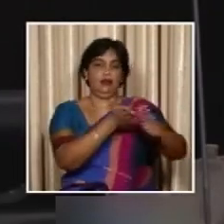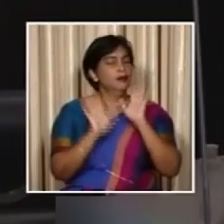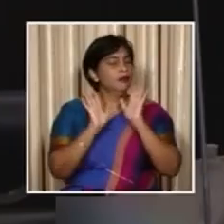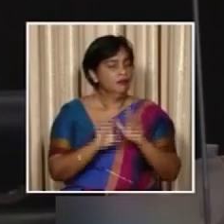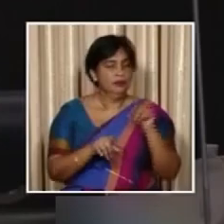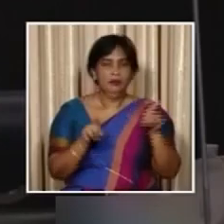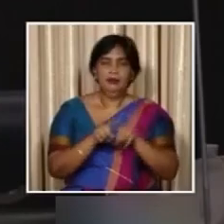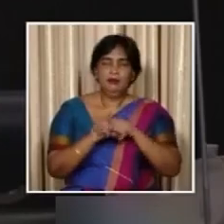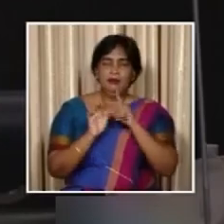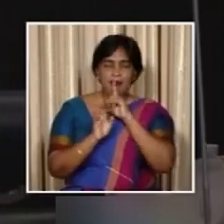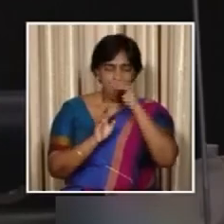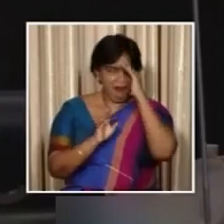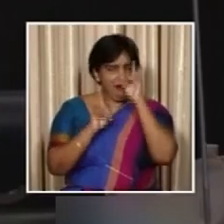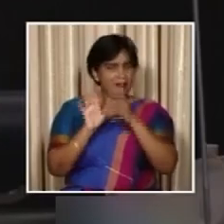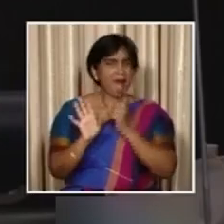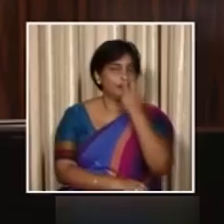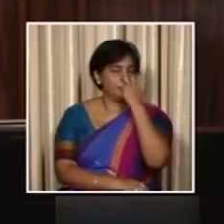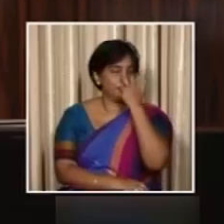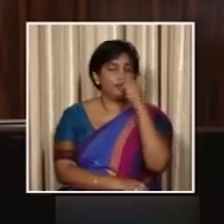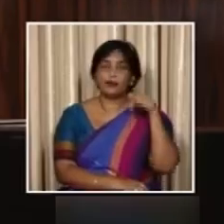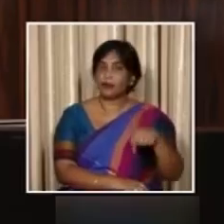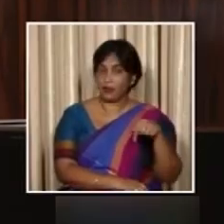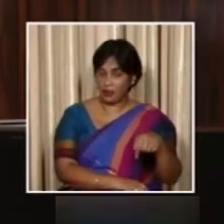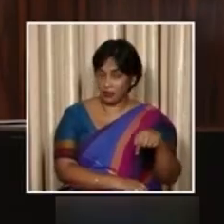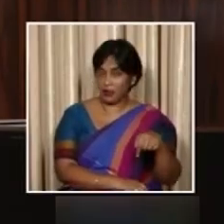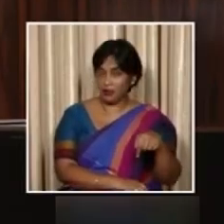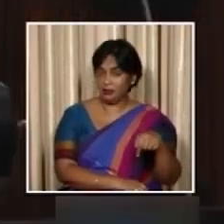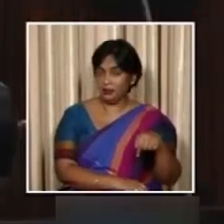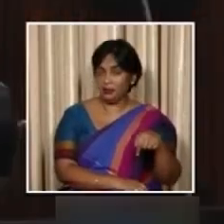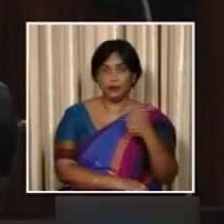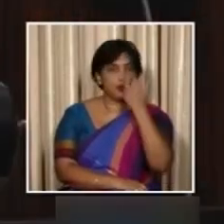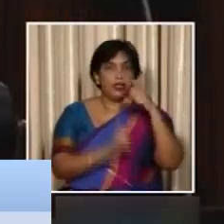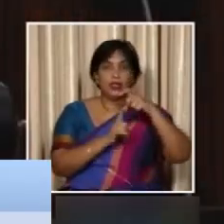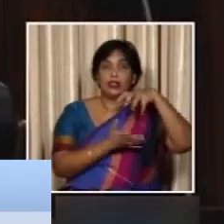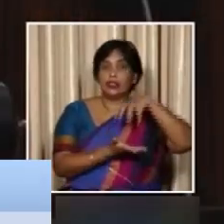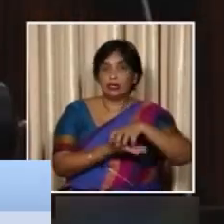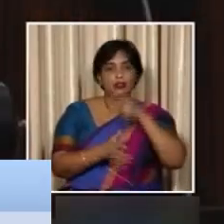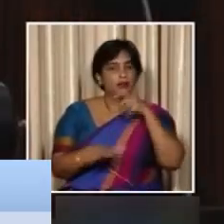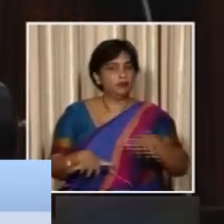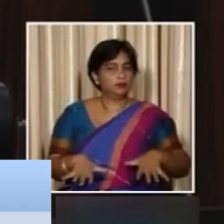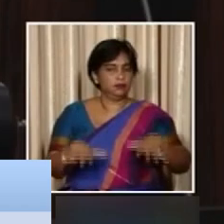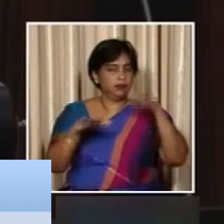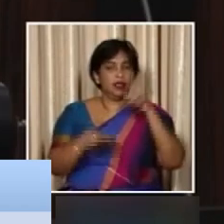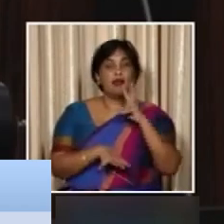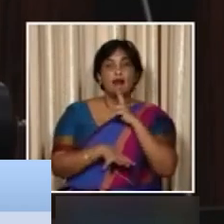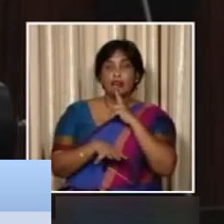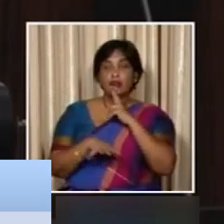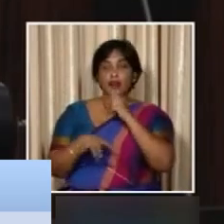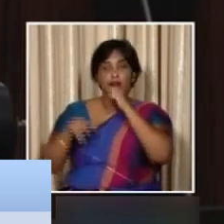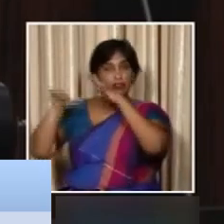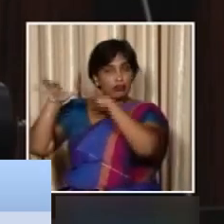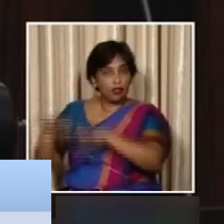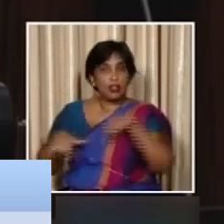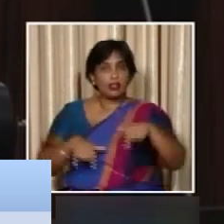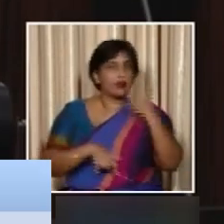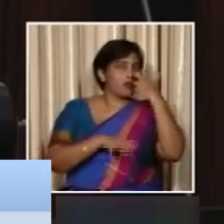වෙන්නේ කියලා. කතානායකතුමනි මේක මේ හැමදාම වෙන දෙයක්. දැන් තමයි ගරු කතානායකතුමනි කළුතර දිස්ත්‍රික්කේ යට වෙන. රත්නපුරේ ගංවතුර වහිනකොට කළුතර යට වෙනවා. දැන් මේ